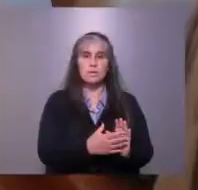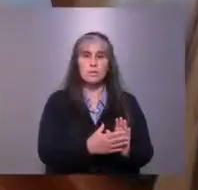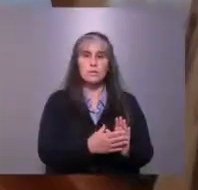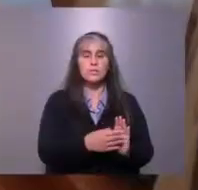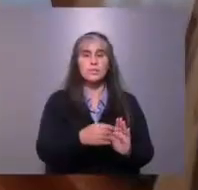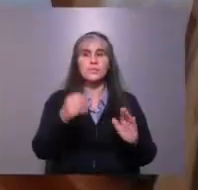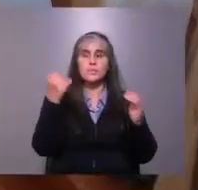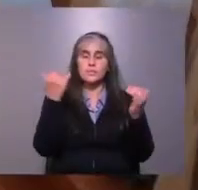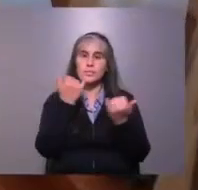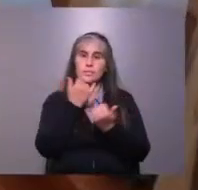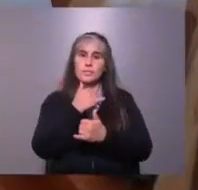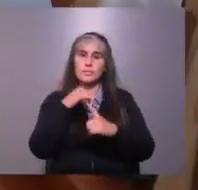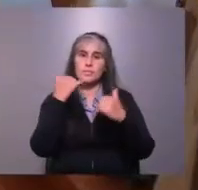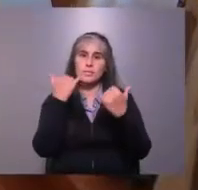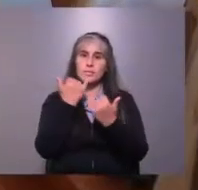Amen.